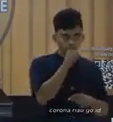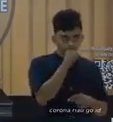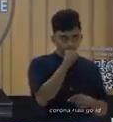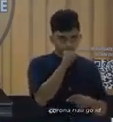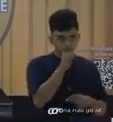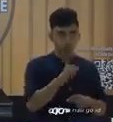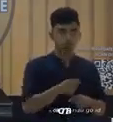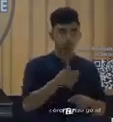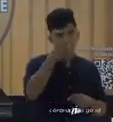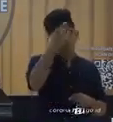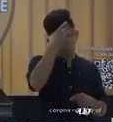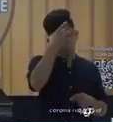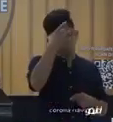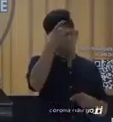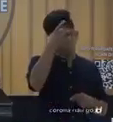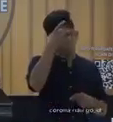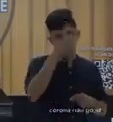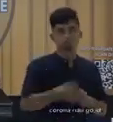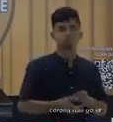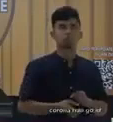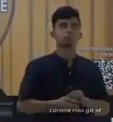2-3 hari, itu flu biasa.